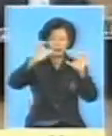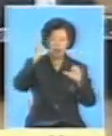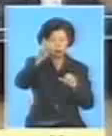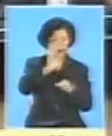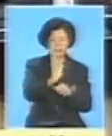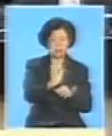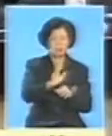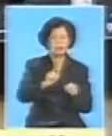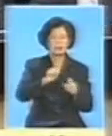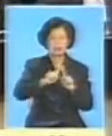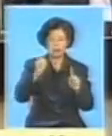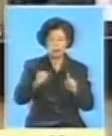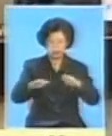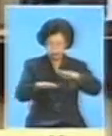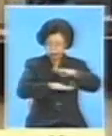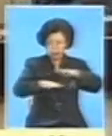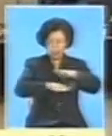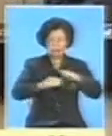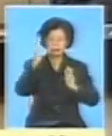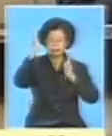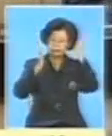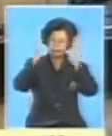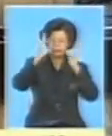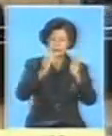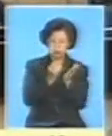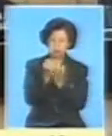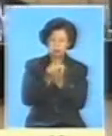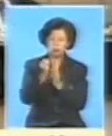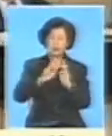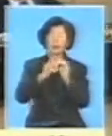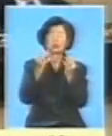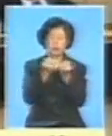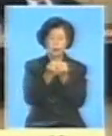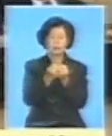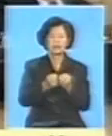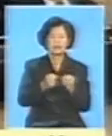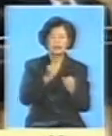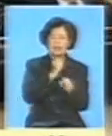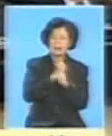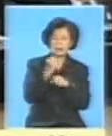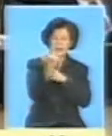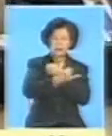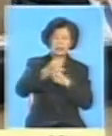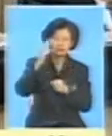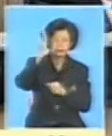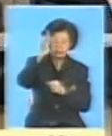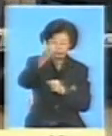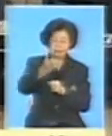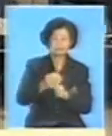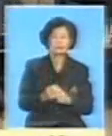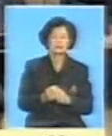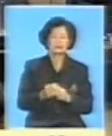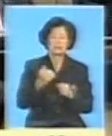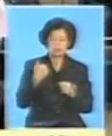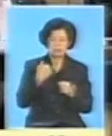ต่เป็นการวางพื้นฐานหลักการของประชาธิปไตยที่ถูกต้องและเหมาะสมให้ดำเนินหน้าประเทศต่อไปให้ได้นะครับรัฐบาลจะวางยุทธศาสตร์การพัฒนา